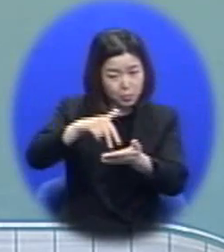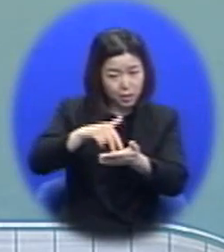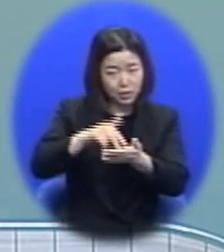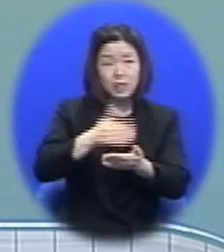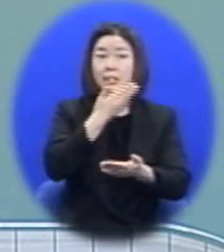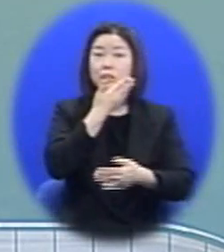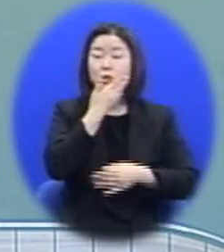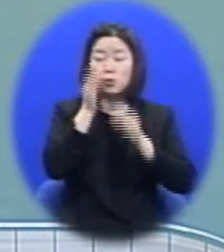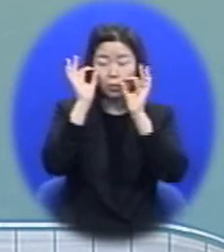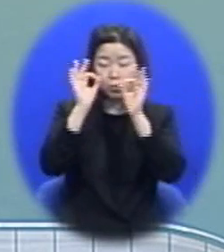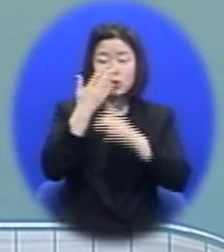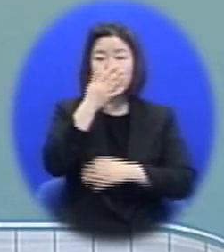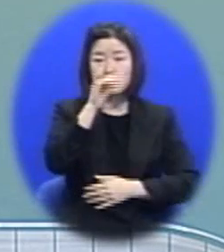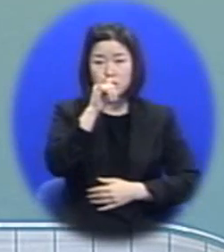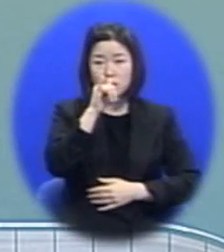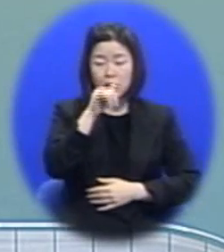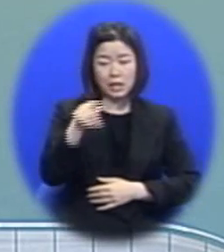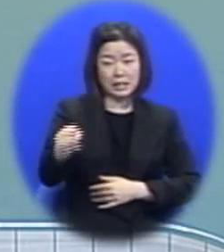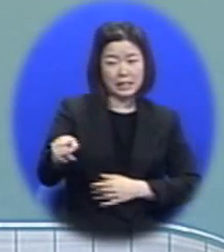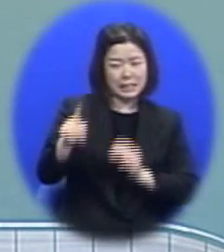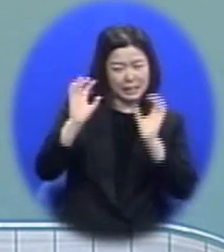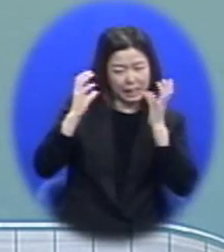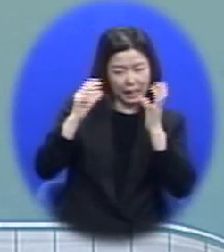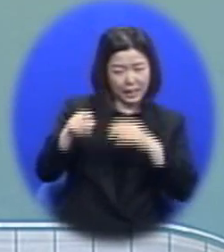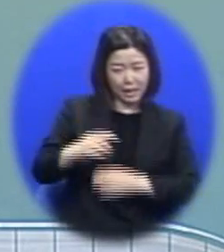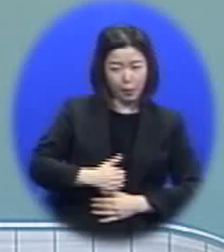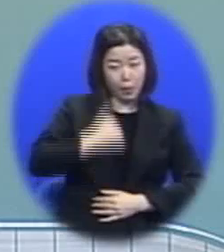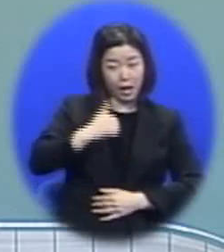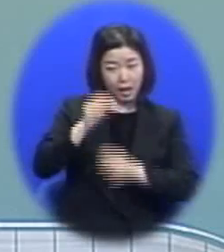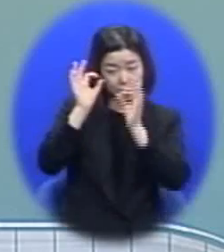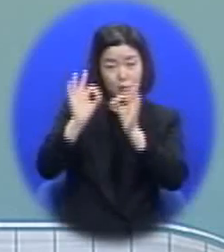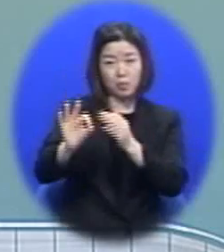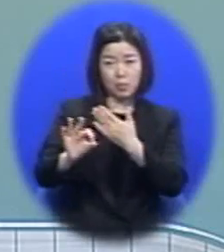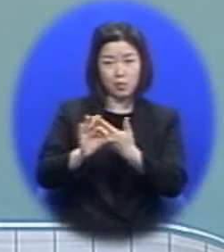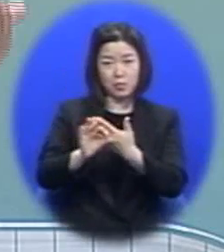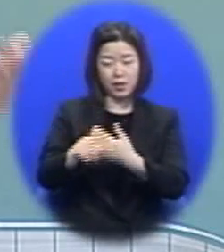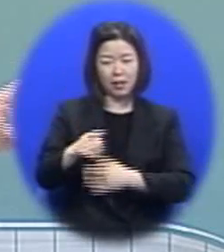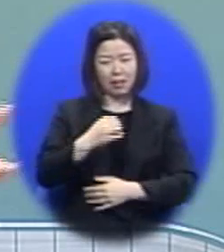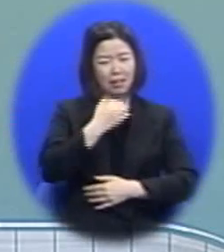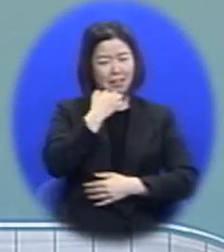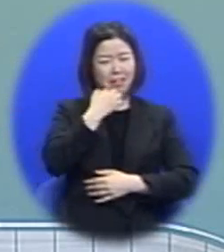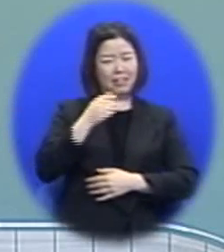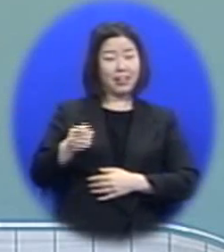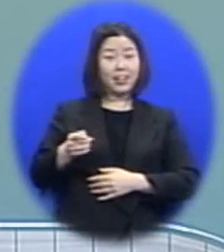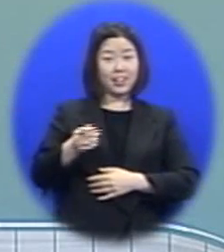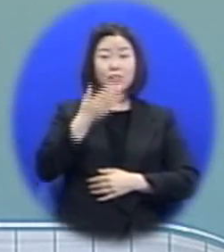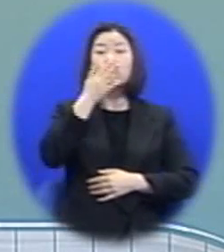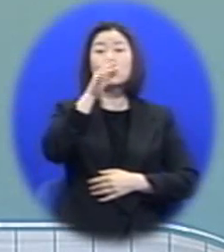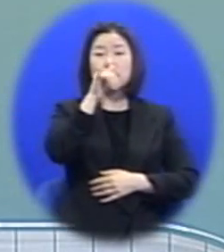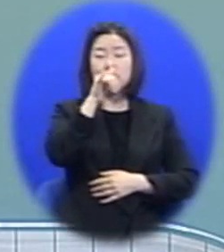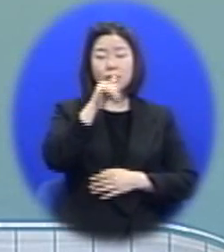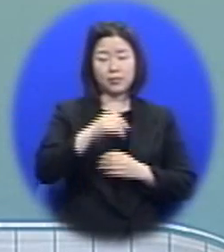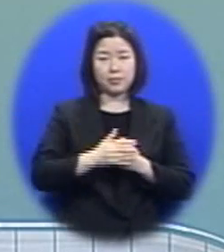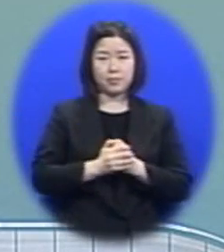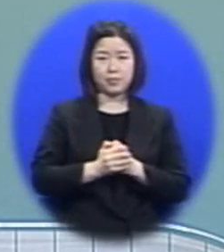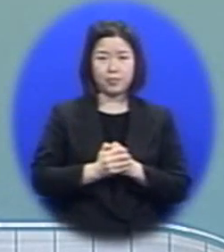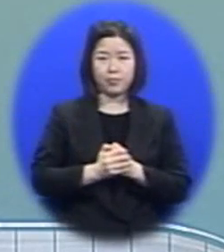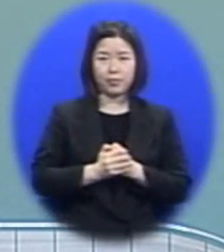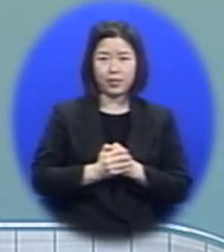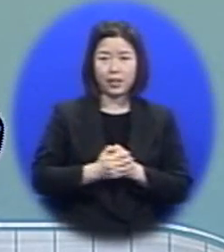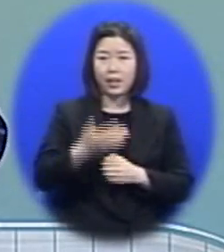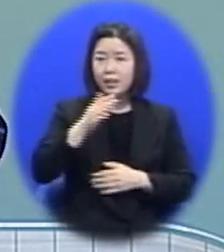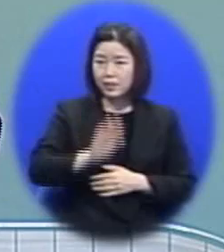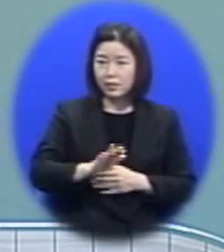있지요 그 어린애가 화를내는 거 보면은 어른들이 빙글에 웃을 수도 있습니다